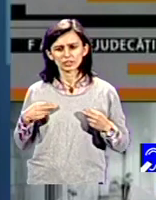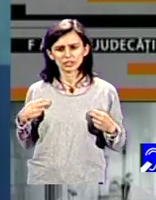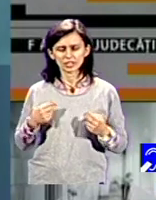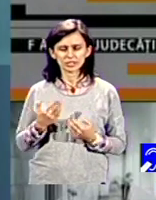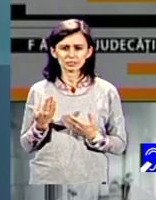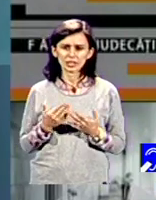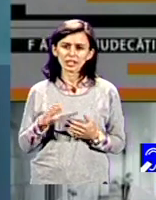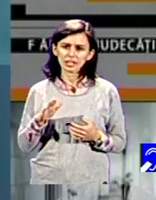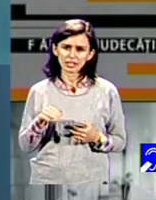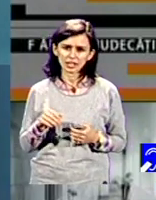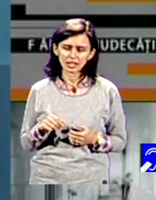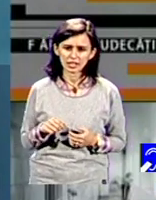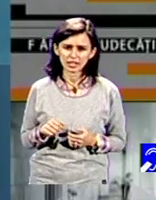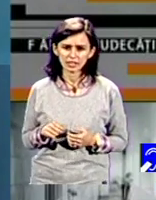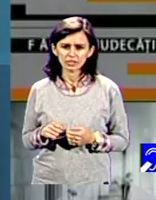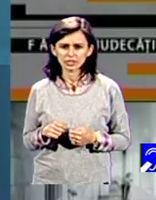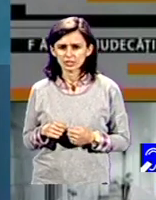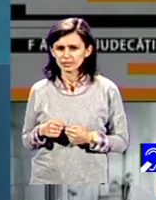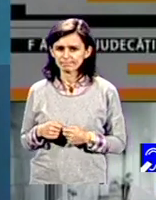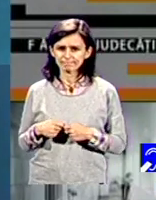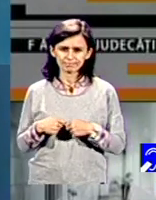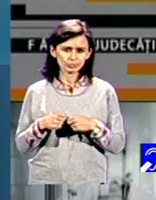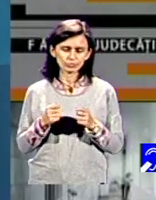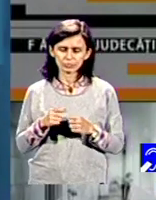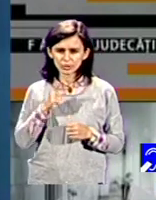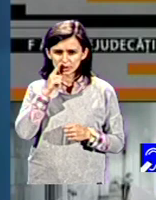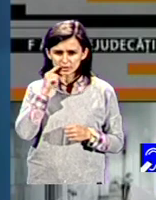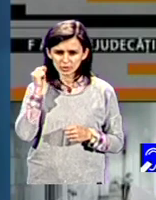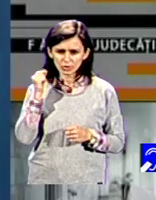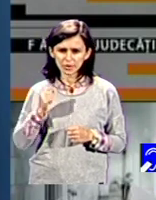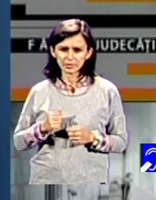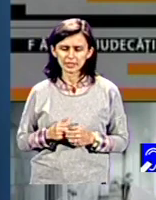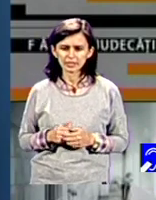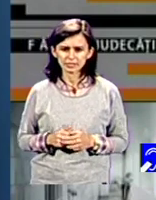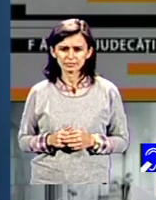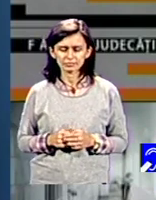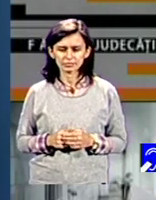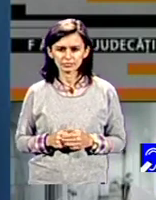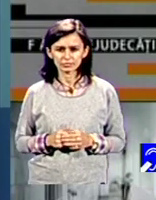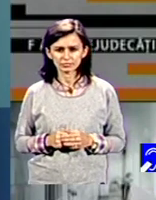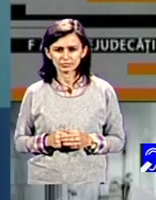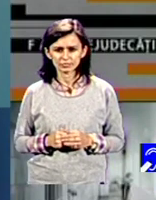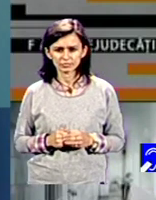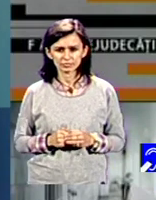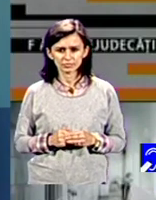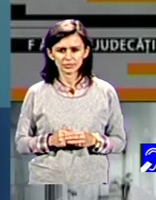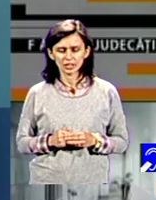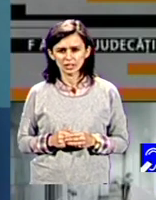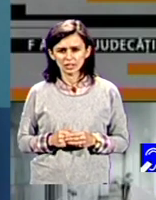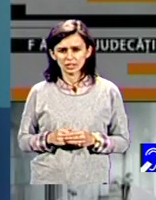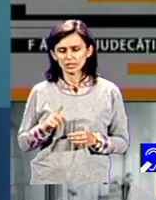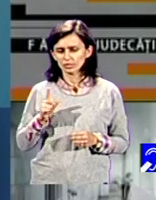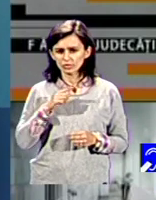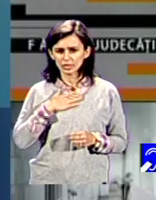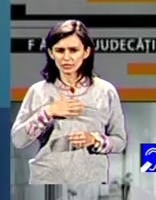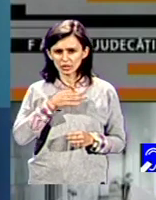handicap le avem noi toți fac Asta este problema ca nu am vrut să insinuez că în lumea justiției există mai multe